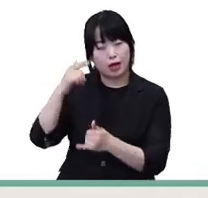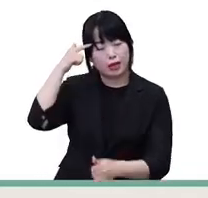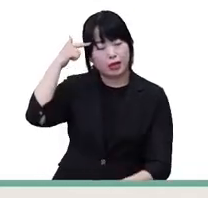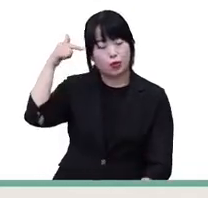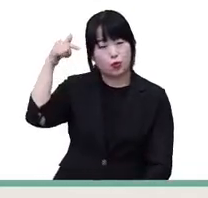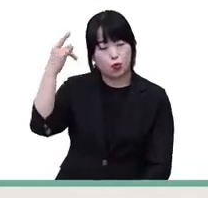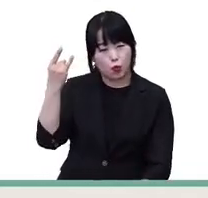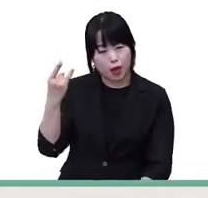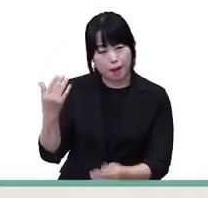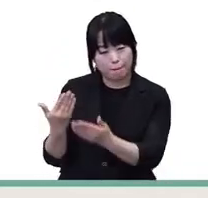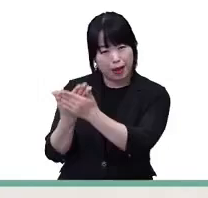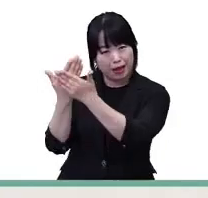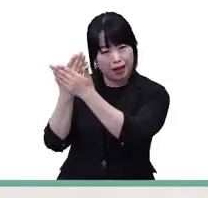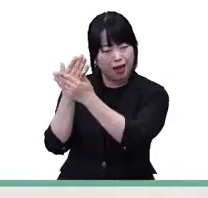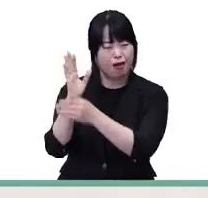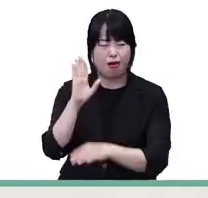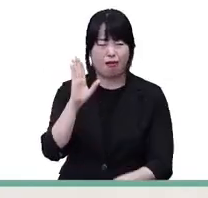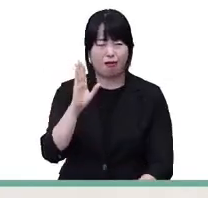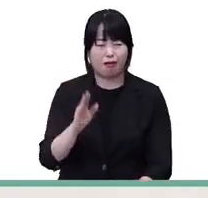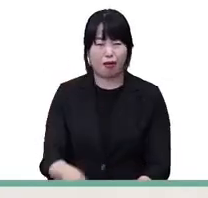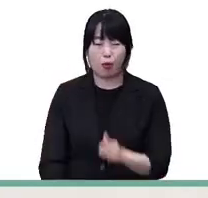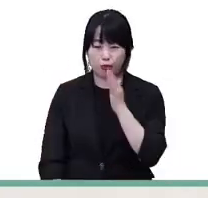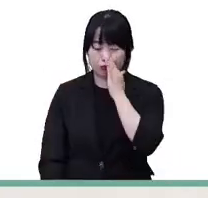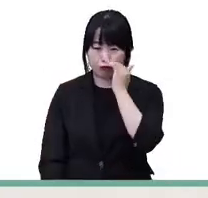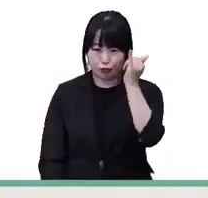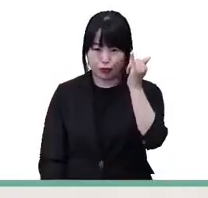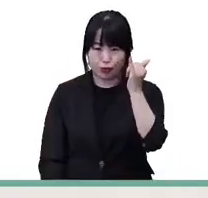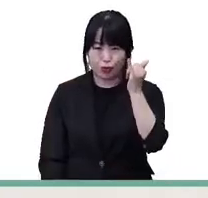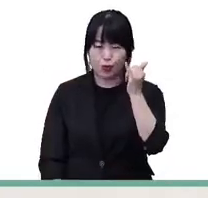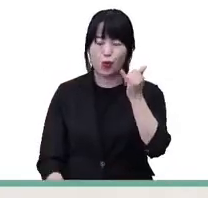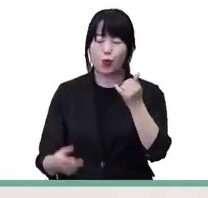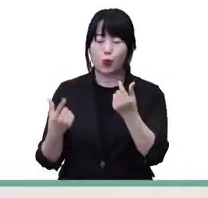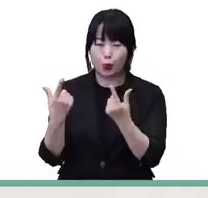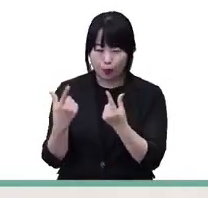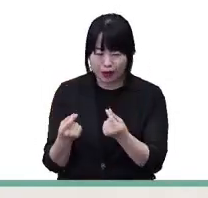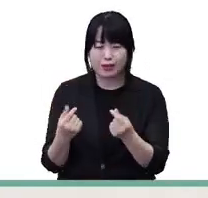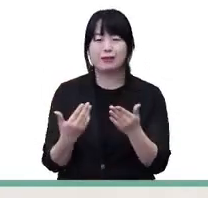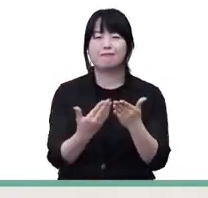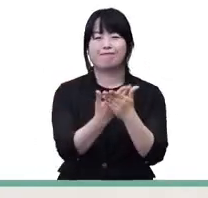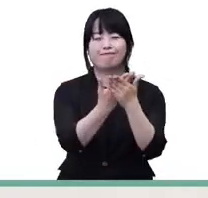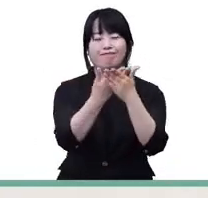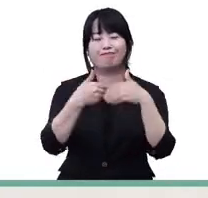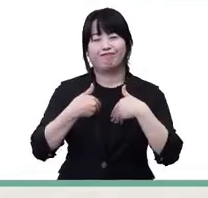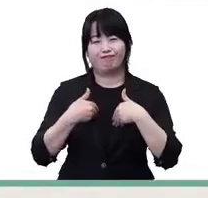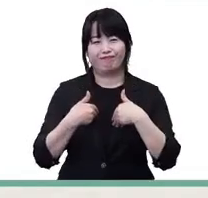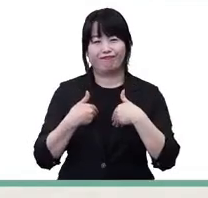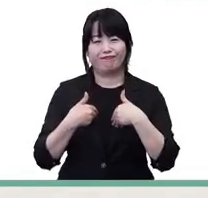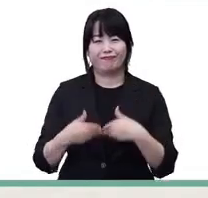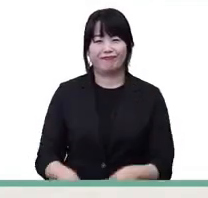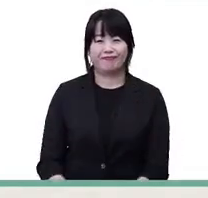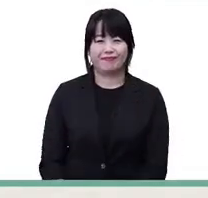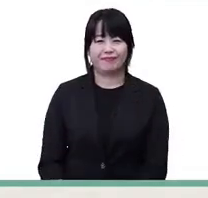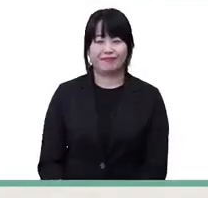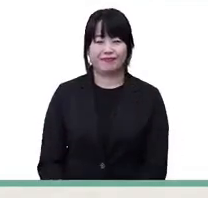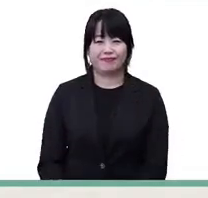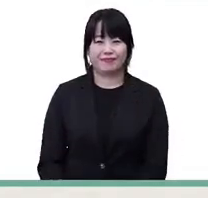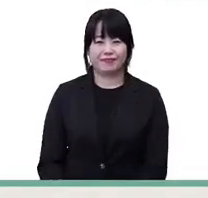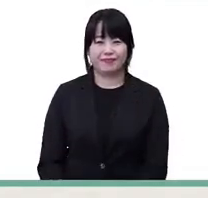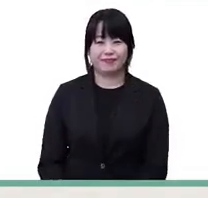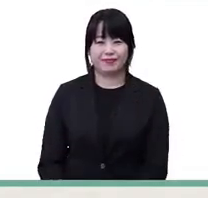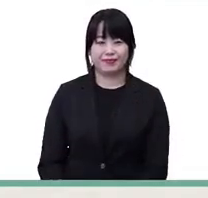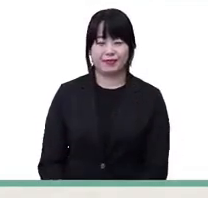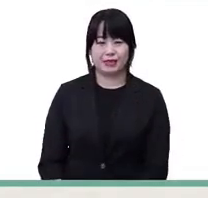경험하고 성장하는 게 아니고요. 부모님들도 성장을 해야지만이 이 시기를